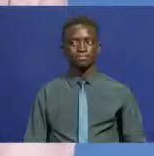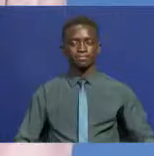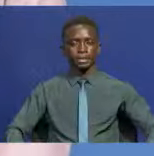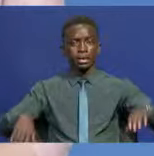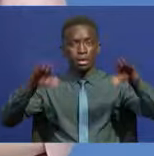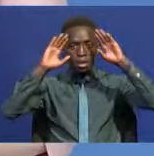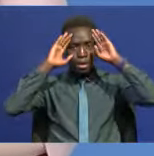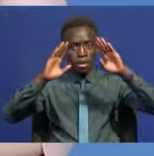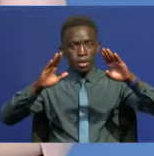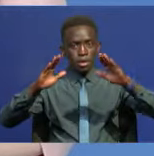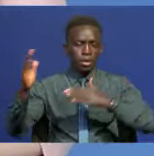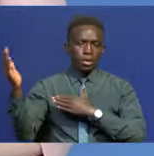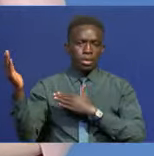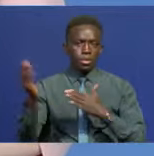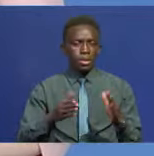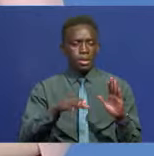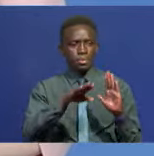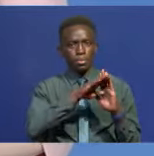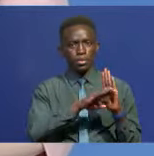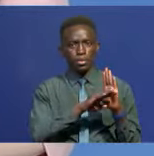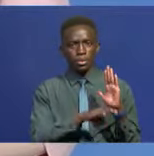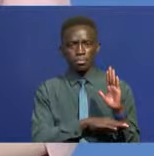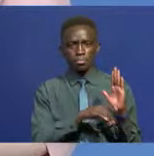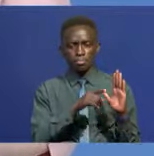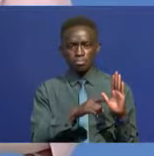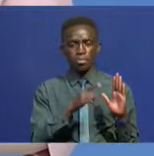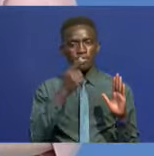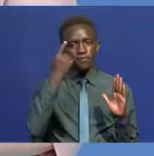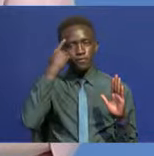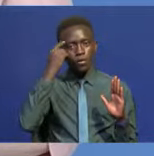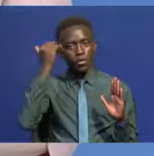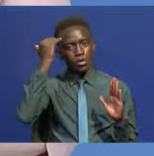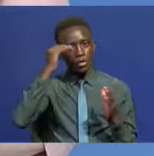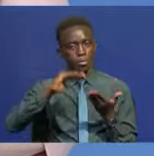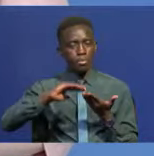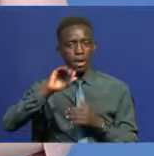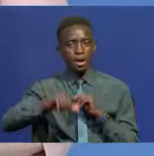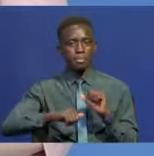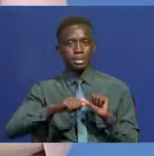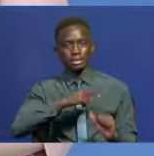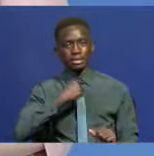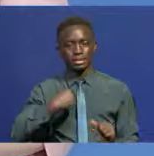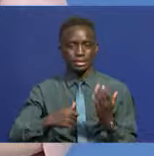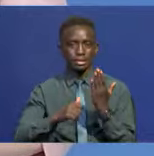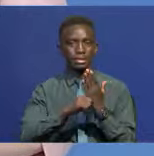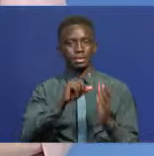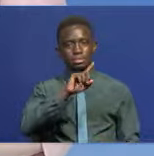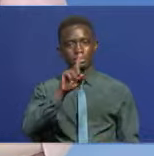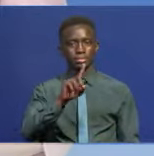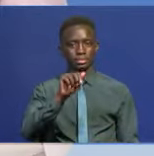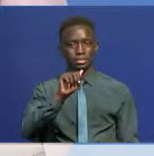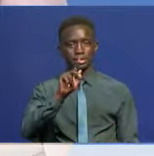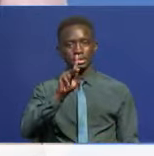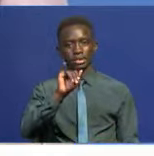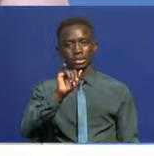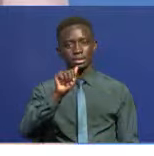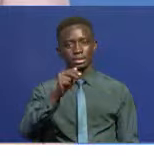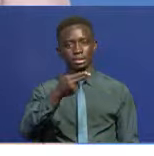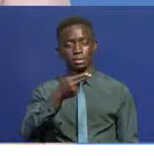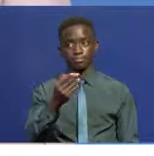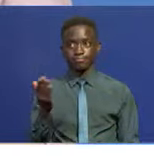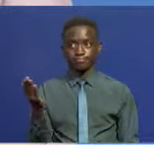Ujambo na karibu katika kipindi cha Ifahamu China. Mimi ni Zakia Peng. Eneo la kivutio